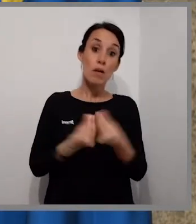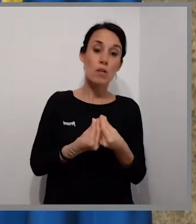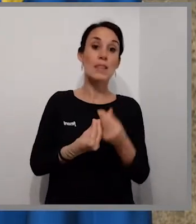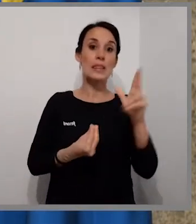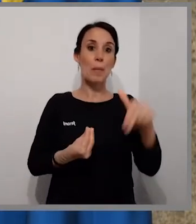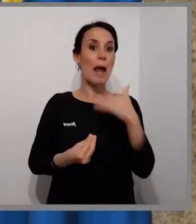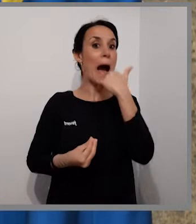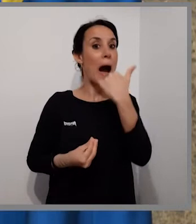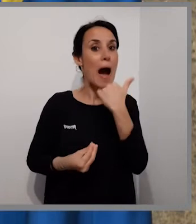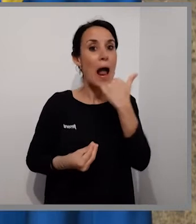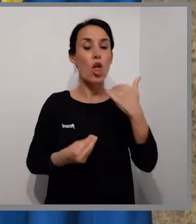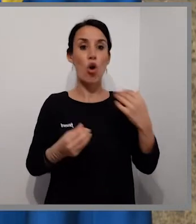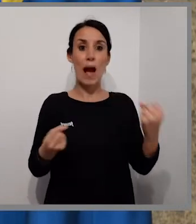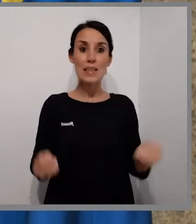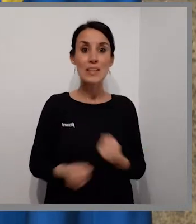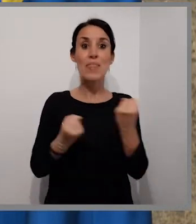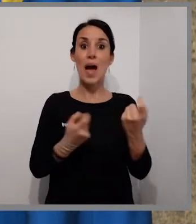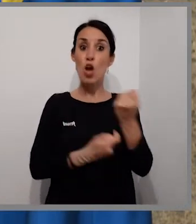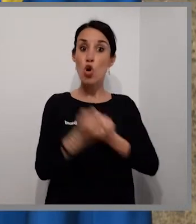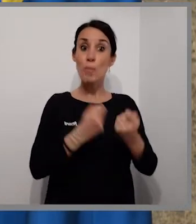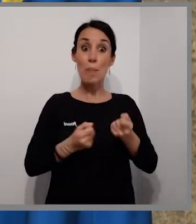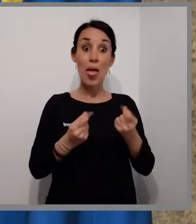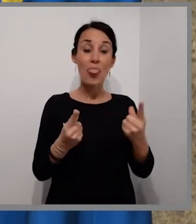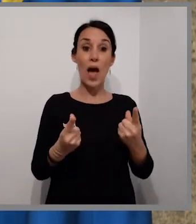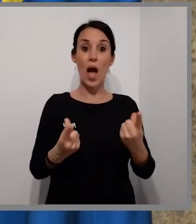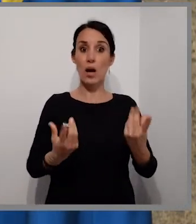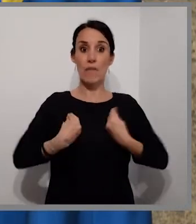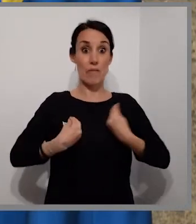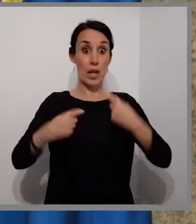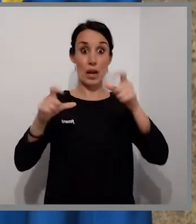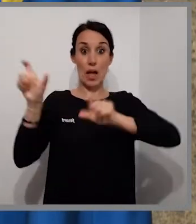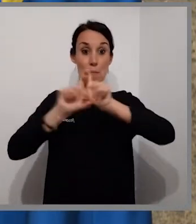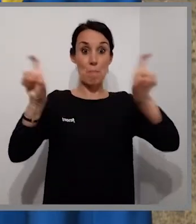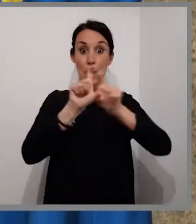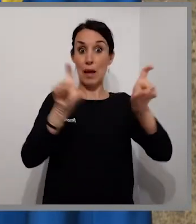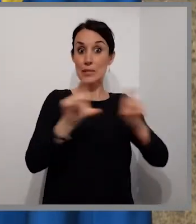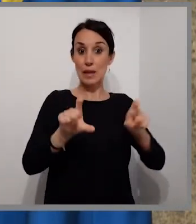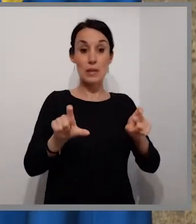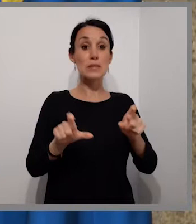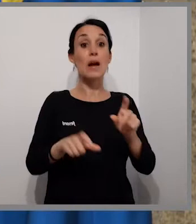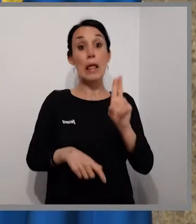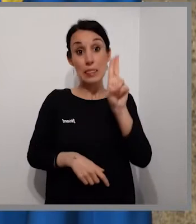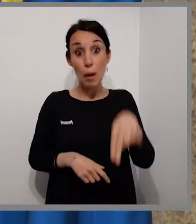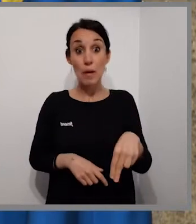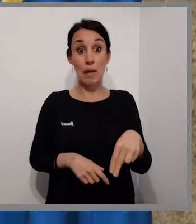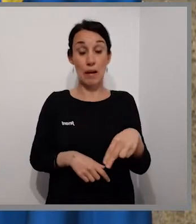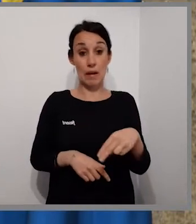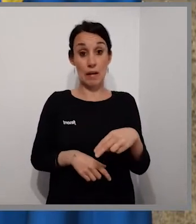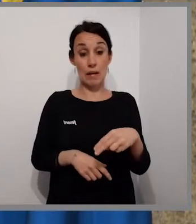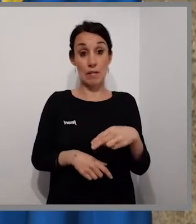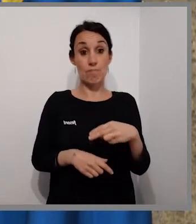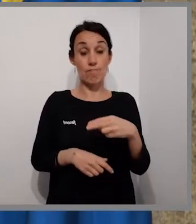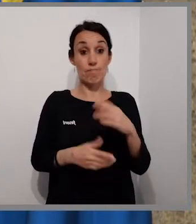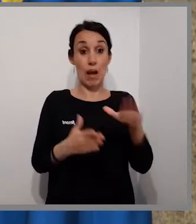la garantia d'una certa activitat econòmica que permetisca la supervivència de les empreses i, si se me permet,